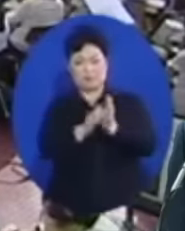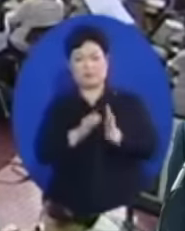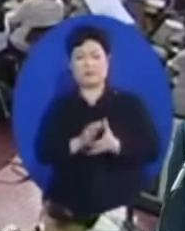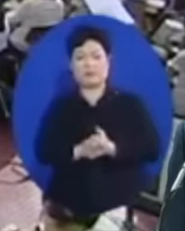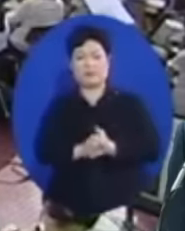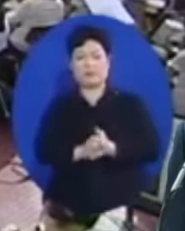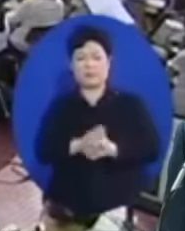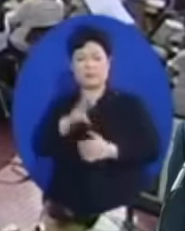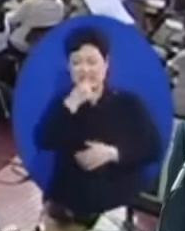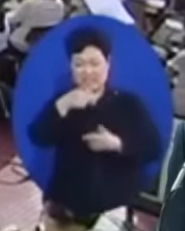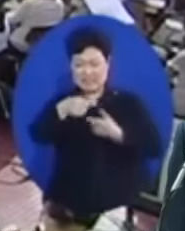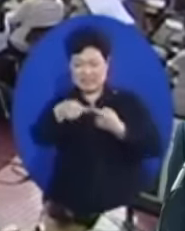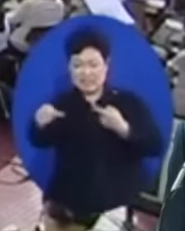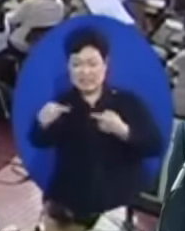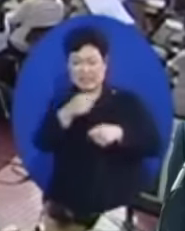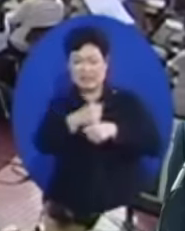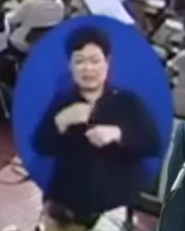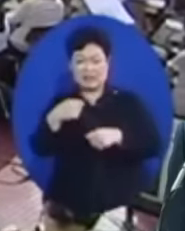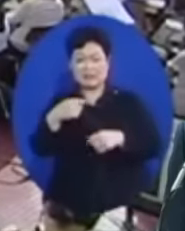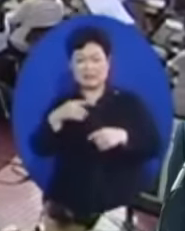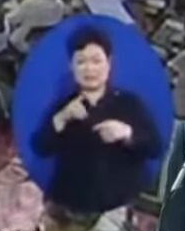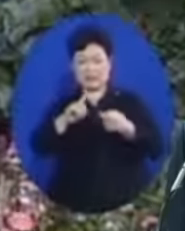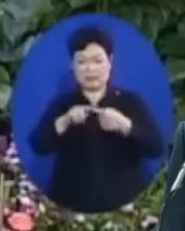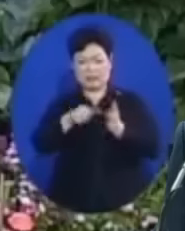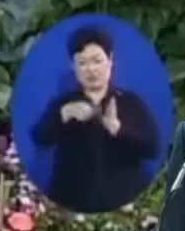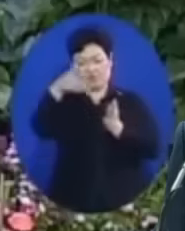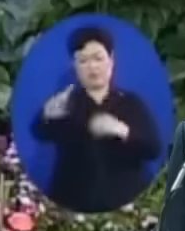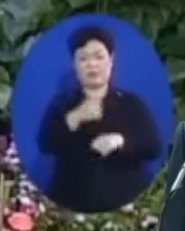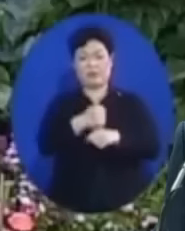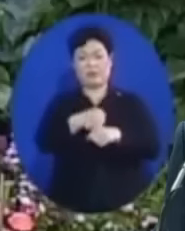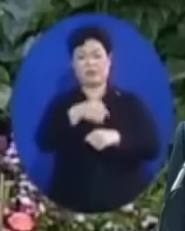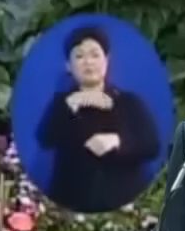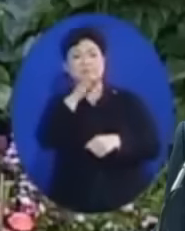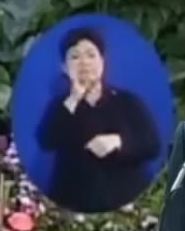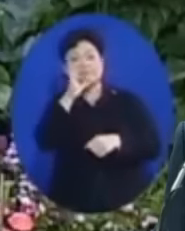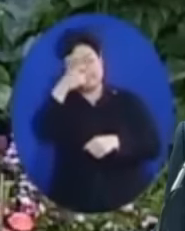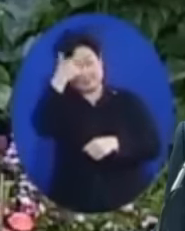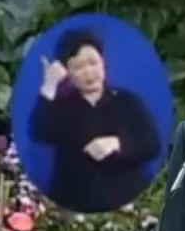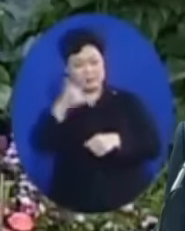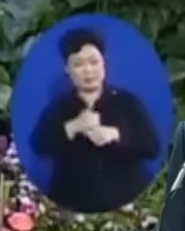것입니다. 콜게이트 치약 유명하지 않습니까? 노신사는 콜게이트에게